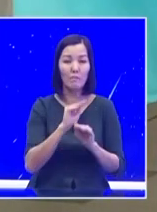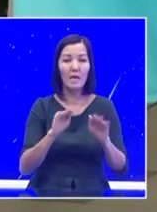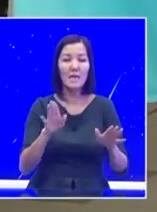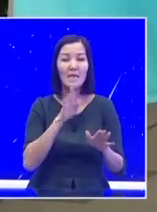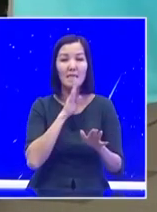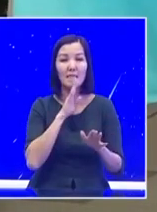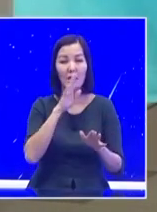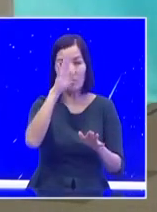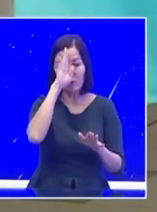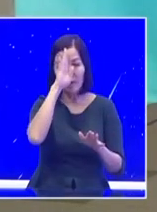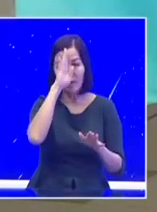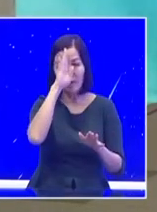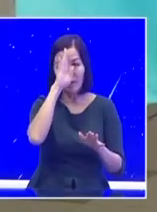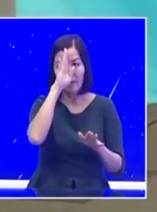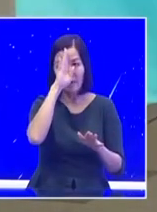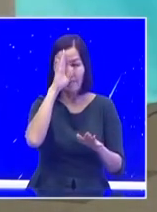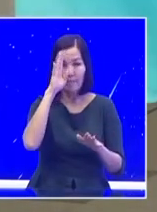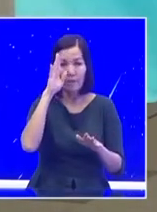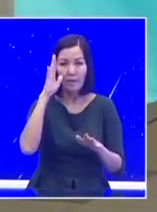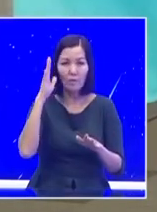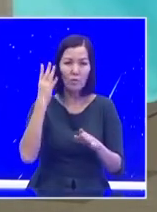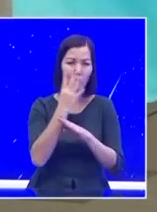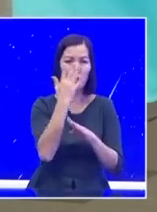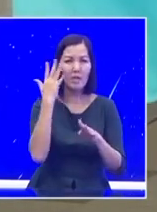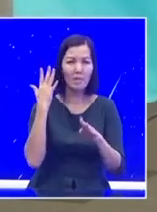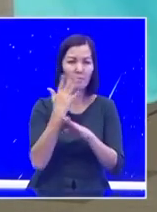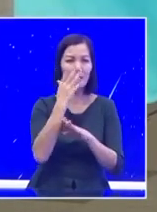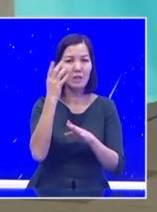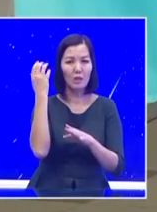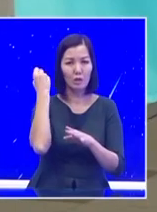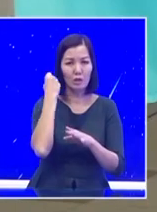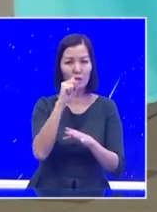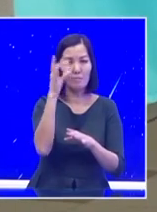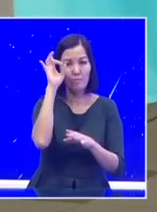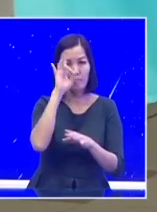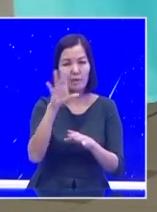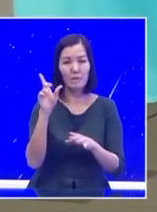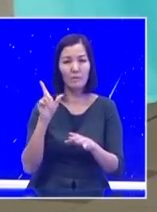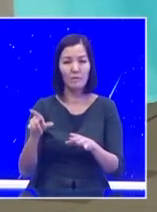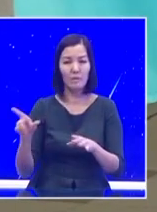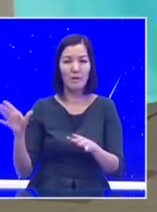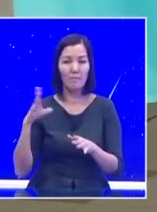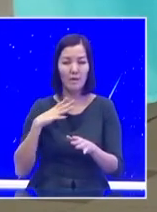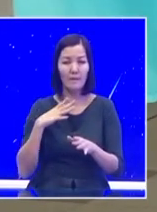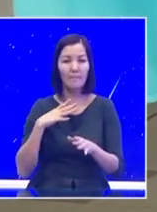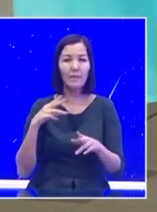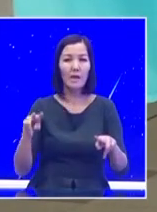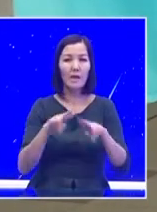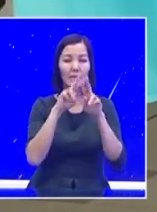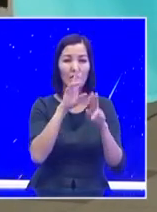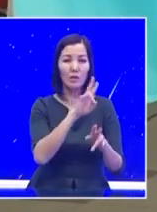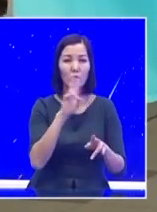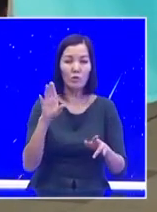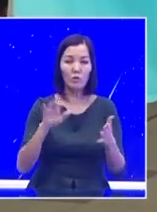осы, қыздар ұлдар. 4 кратны дейді ғой, 4 дүркін, 5 дүркін чемпиондары бар. Биыл осы Астанада, Нұрсұлтан